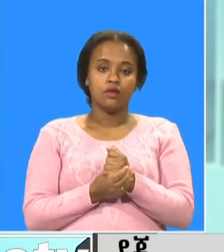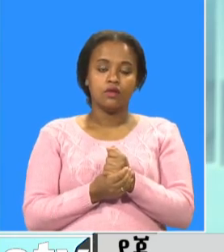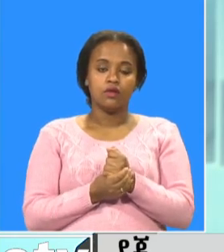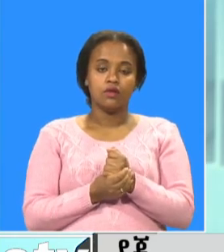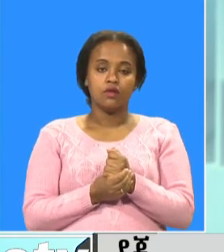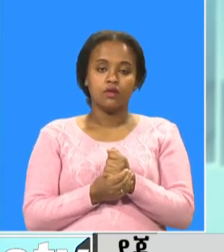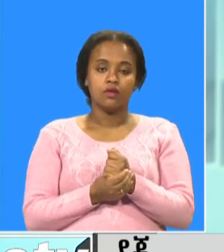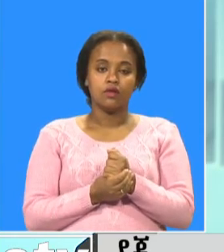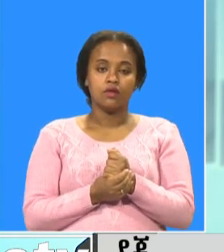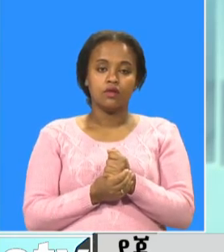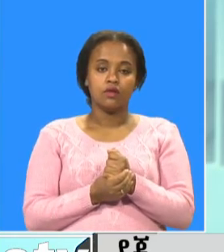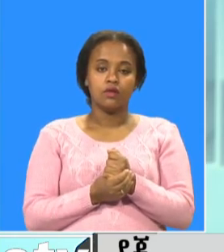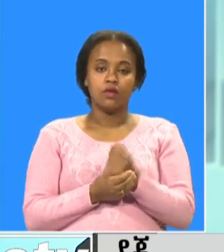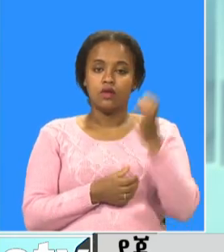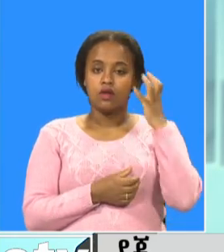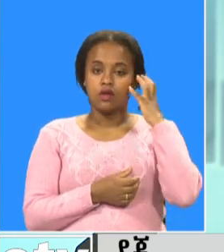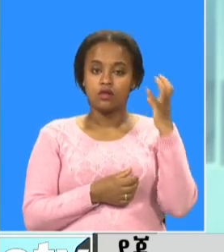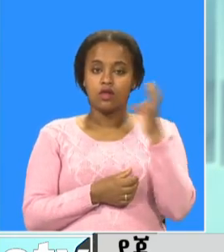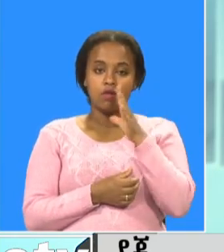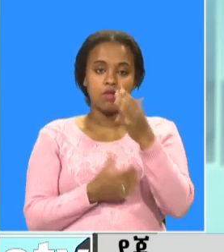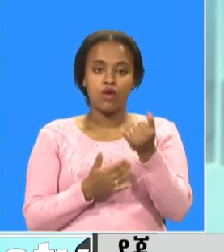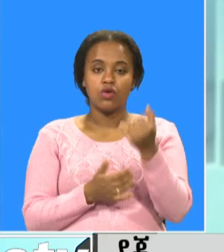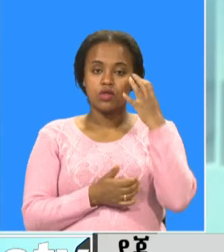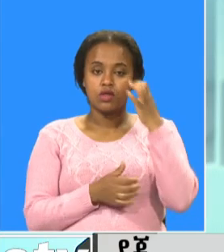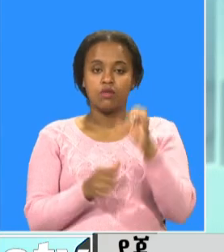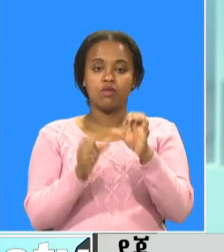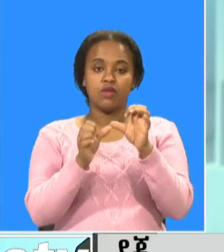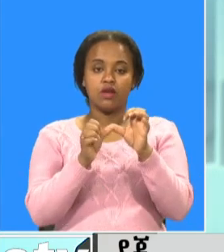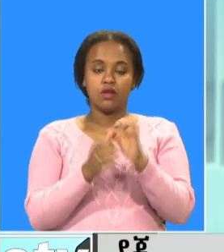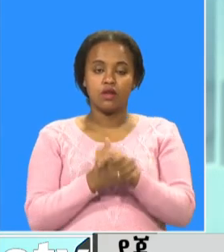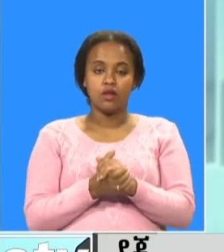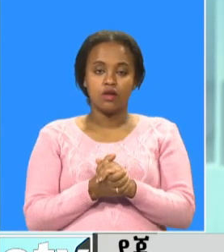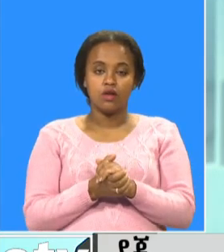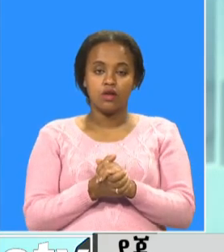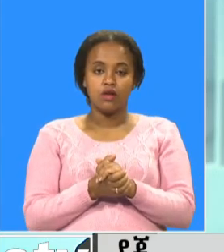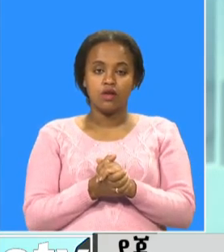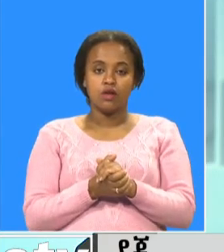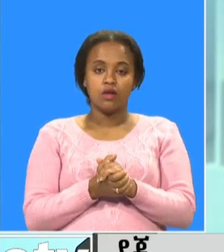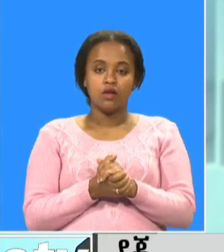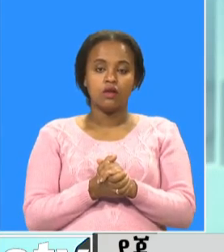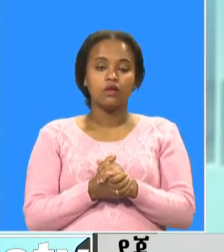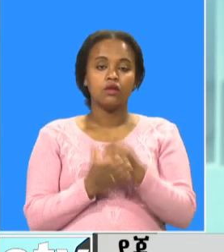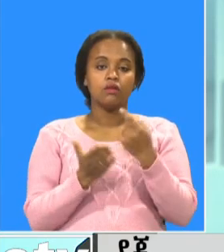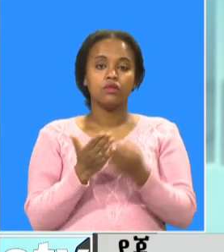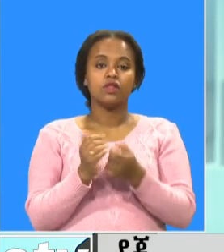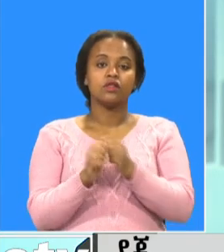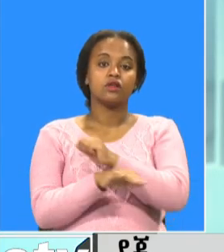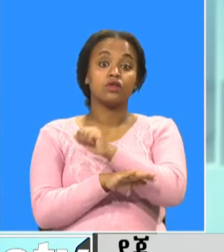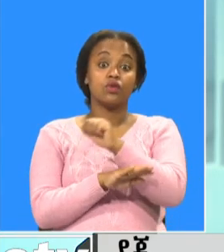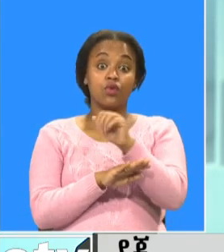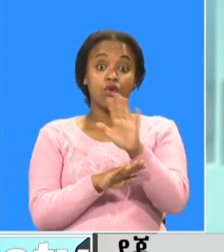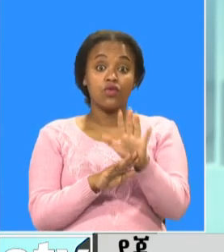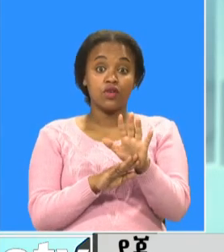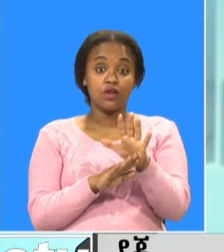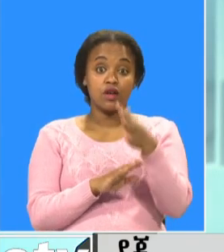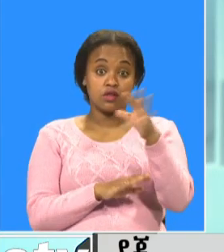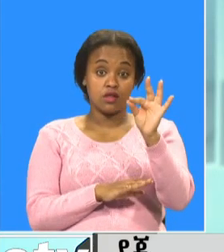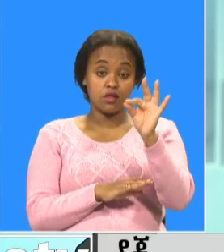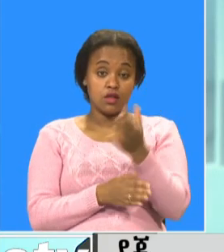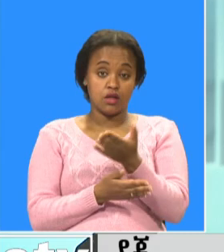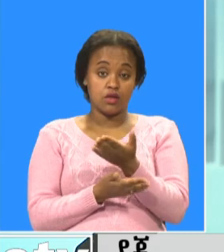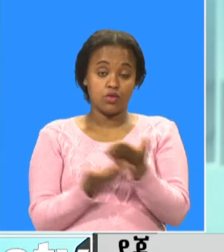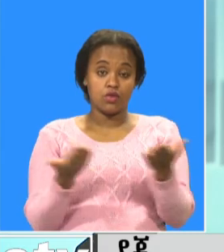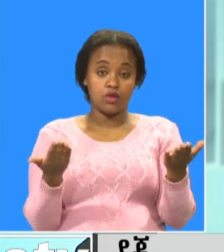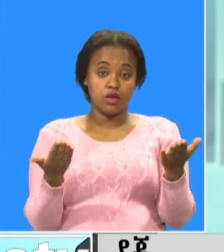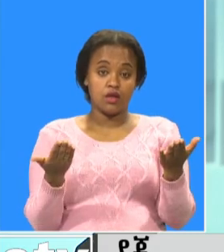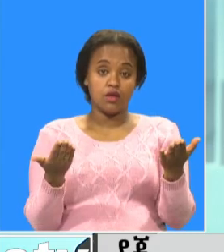ሄሎ ሄሎ አይሰማ? እሺ አሁን ይሰማናል ይቀጥሉ። አዎ በዚህ በኮቪድ-19 ጉዳይ ነው።